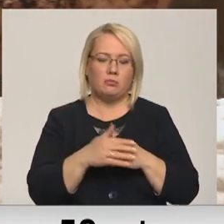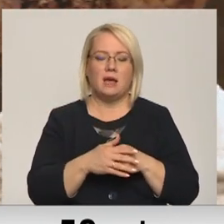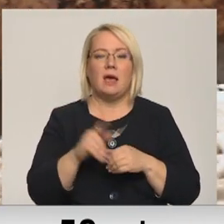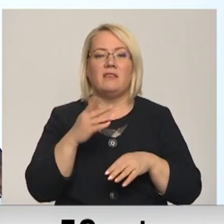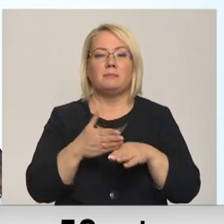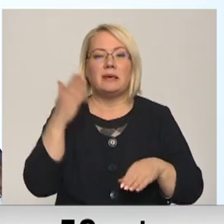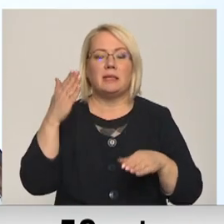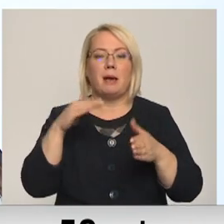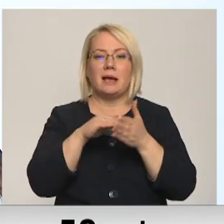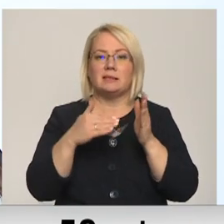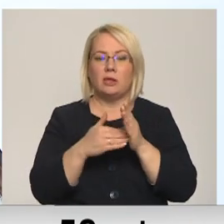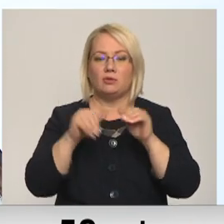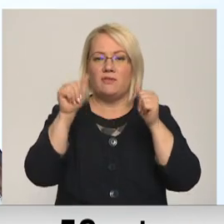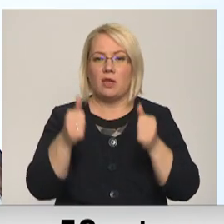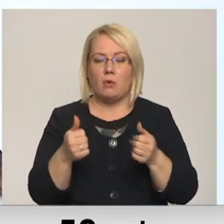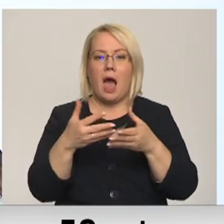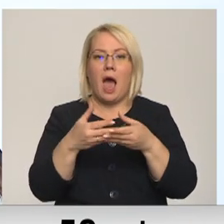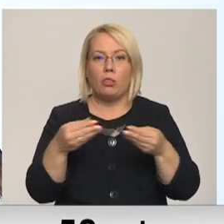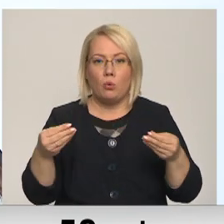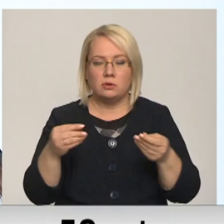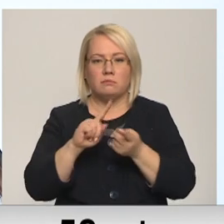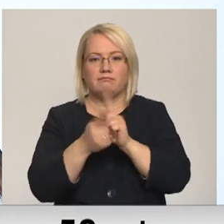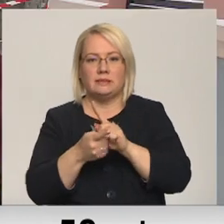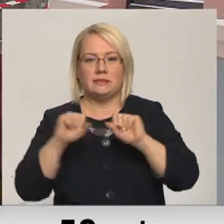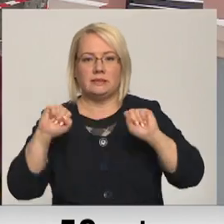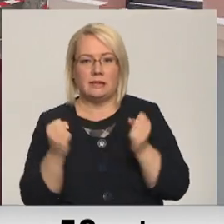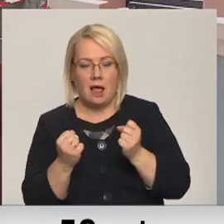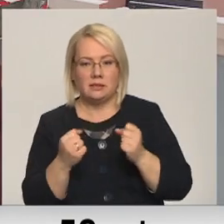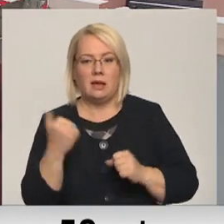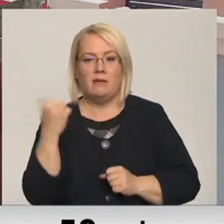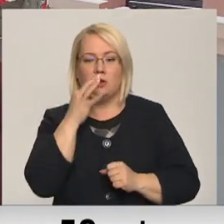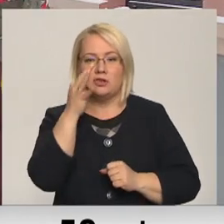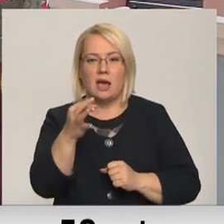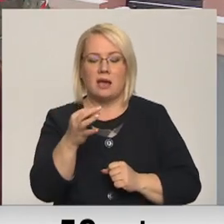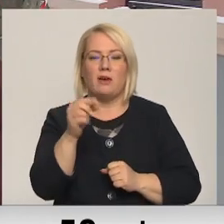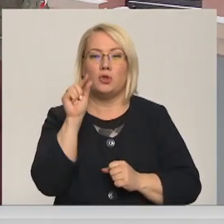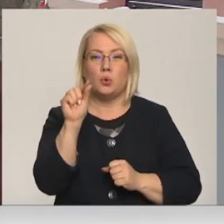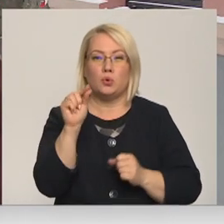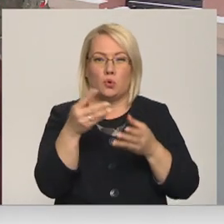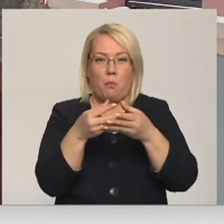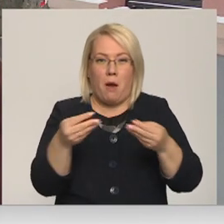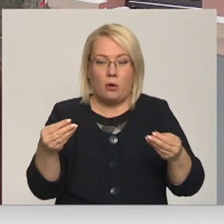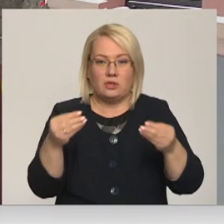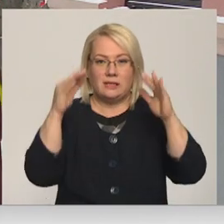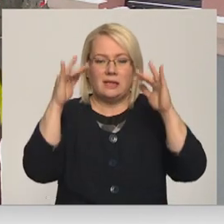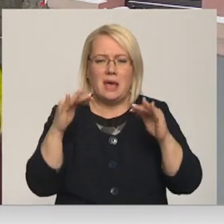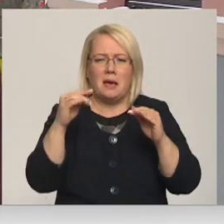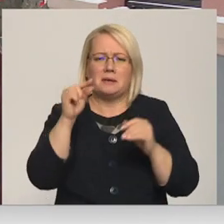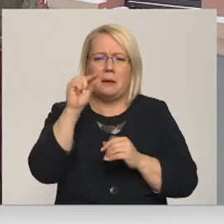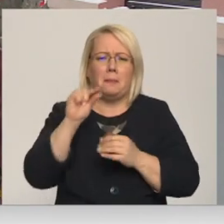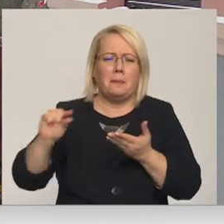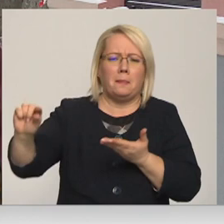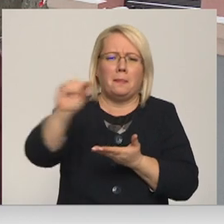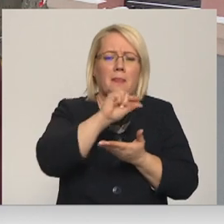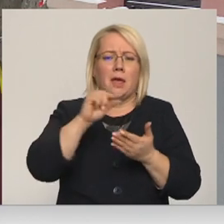jumtiem veidojas laikā, kad atkusnis mijas ar salu. Nu, ja pakusīs tagad kaut vai tas mazais sniedziņš uz jumta, kurš it kā neapdrauda savu